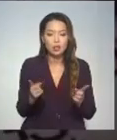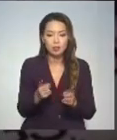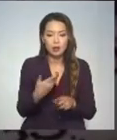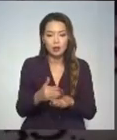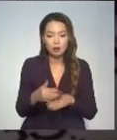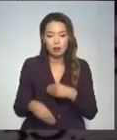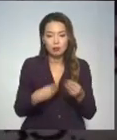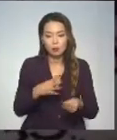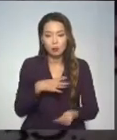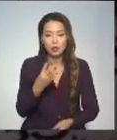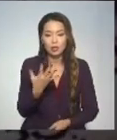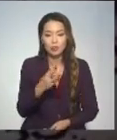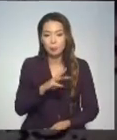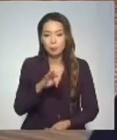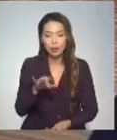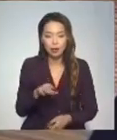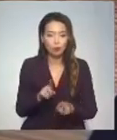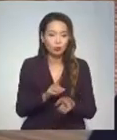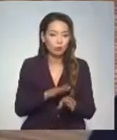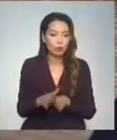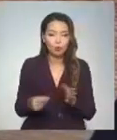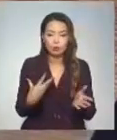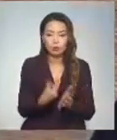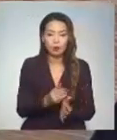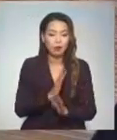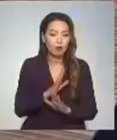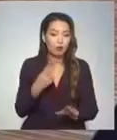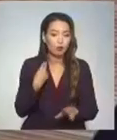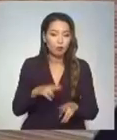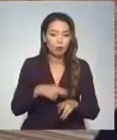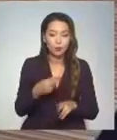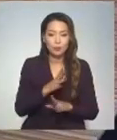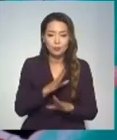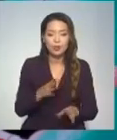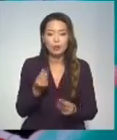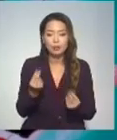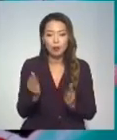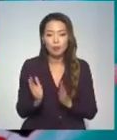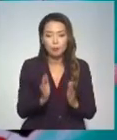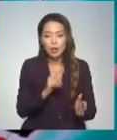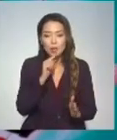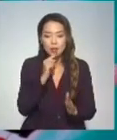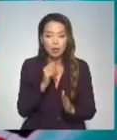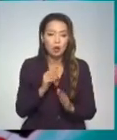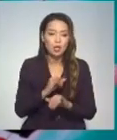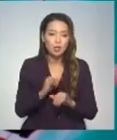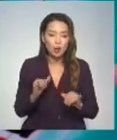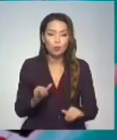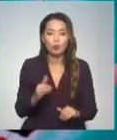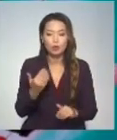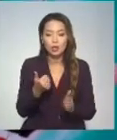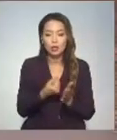оның 45 миллиардтан астамы әлі толық өтелмеген. Осыны ескерген қаржы нарығын реттеу және дамыту агенттігі жыл соңына